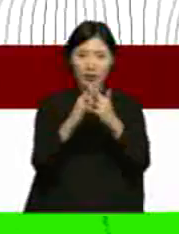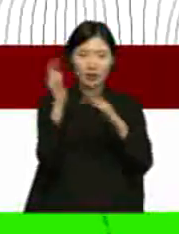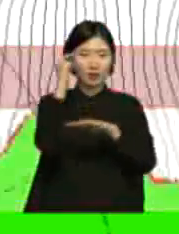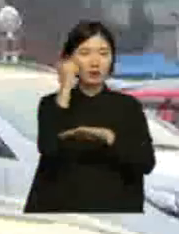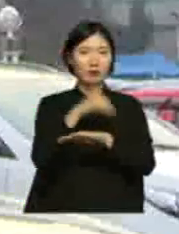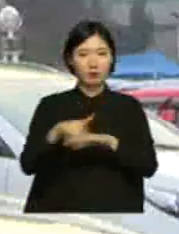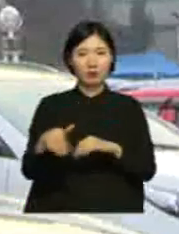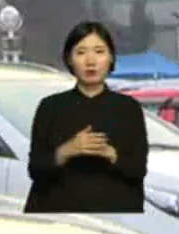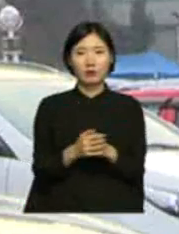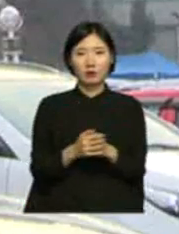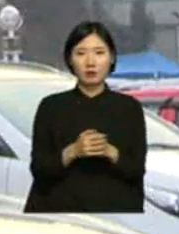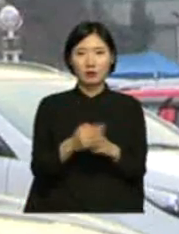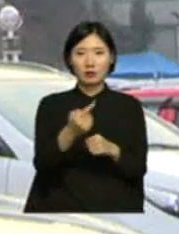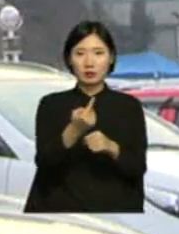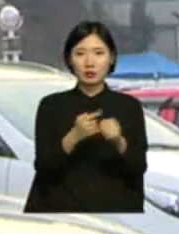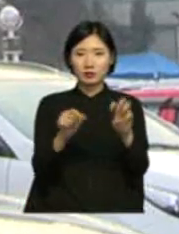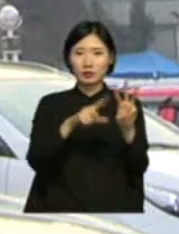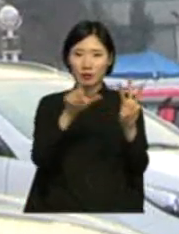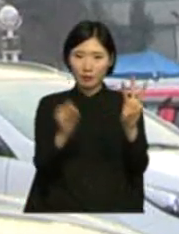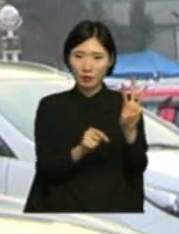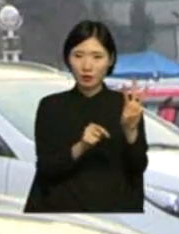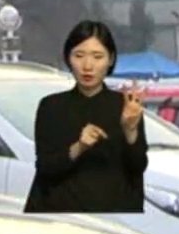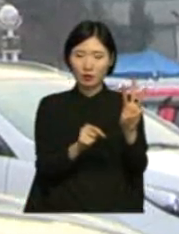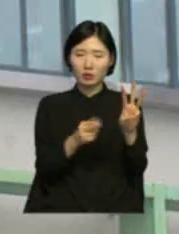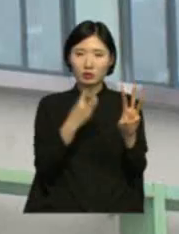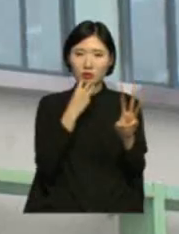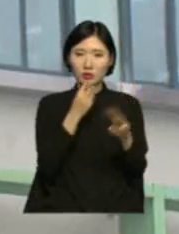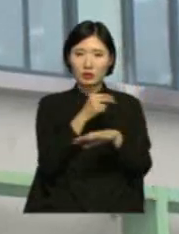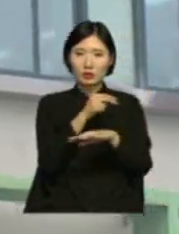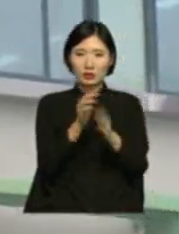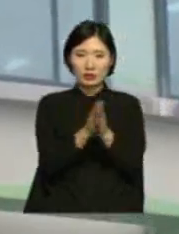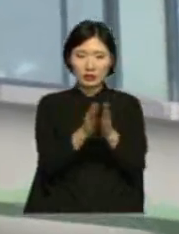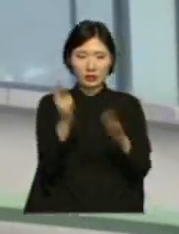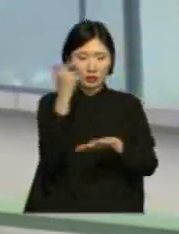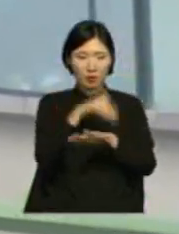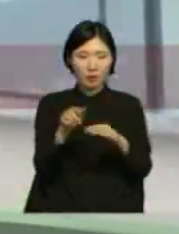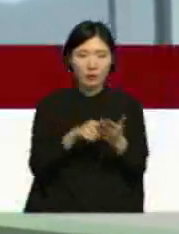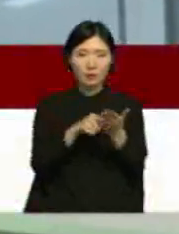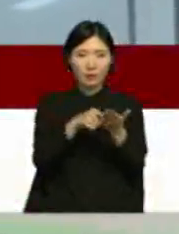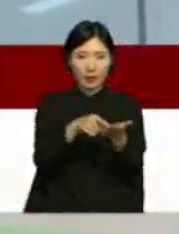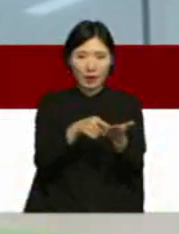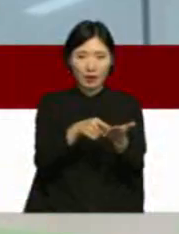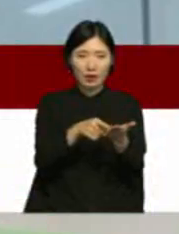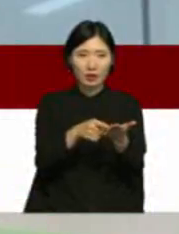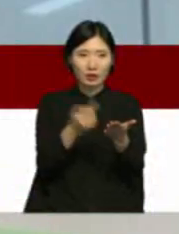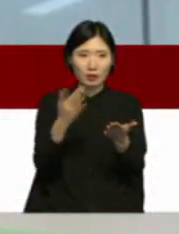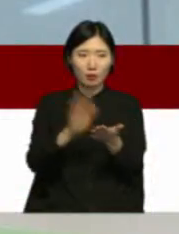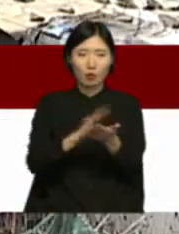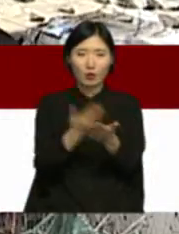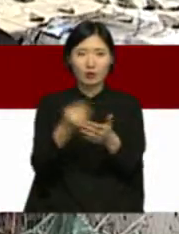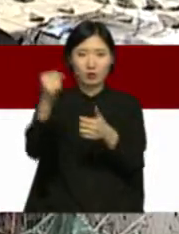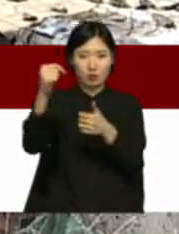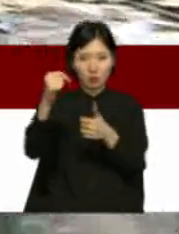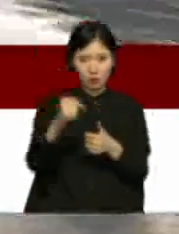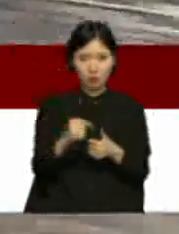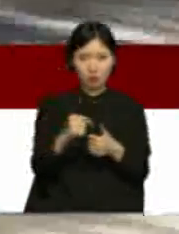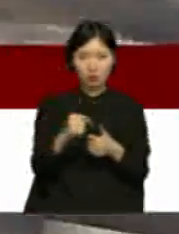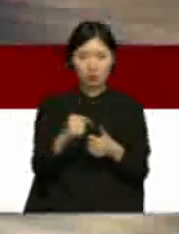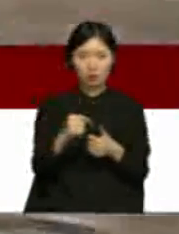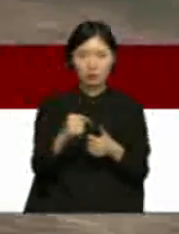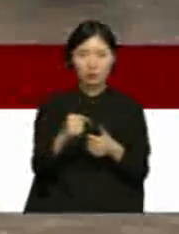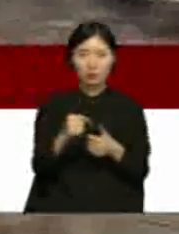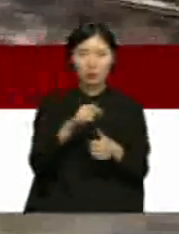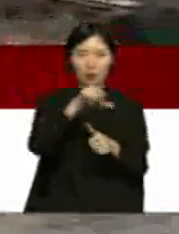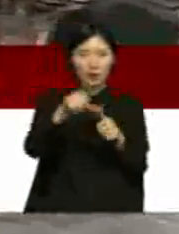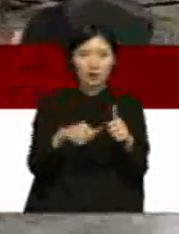계획입니다 지난해 3월 서울시의 실시계획인가를 신청했다 보안 요구를 받은 강남구 결국